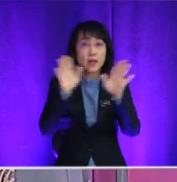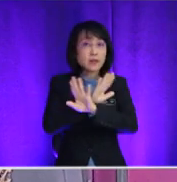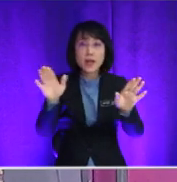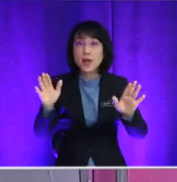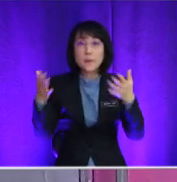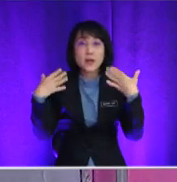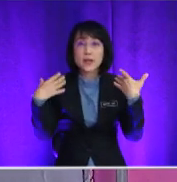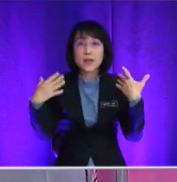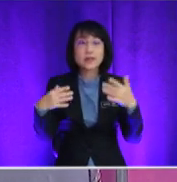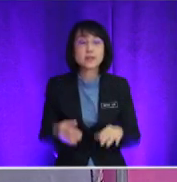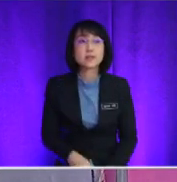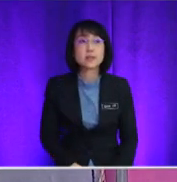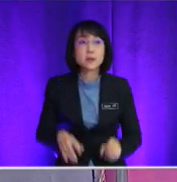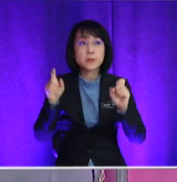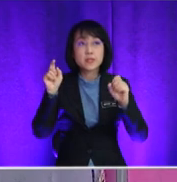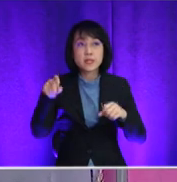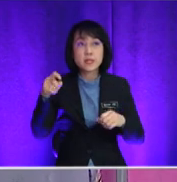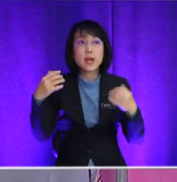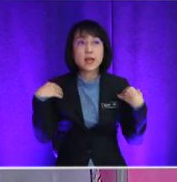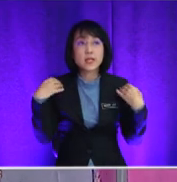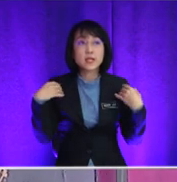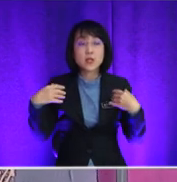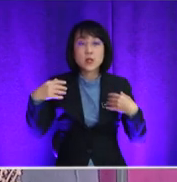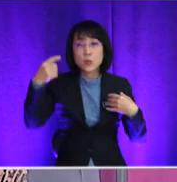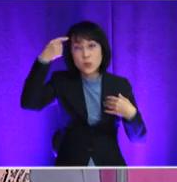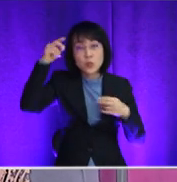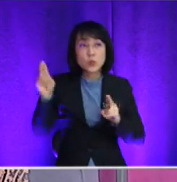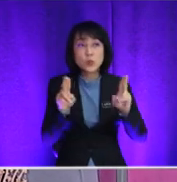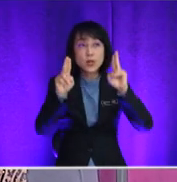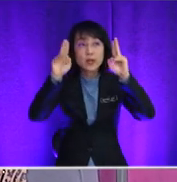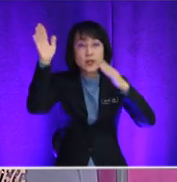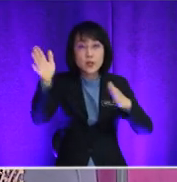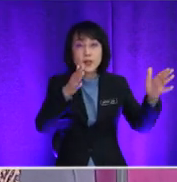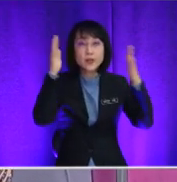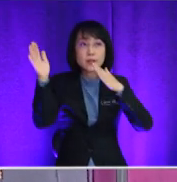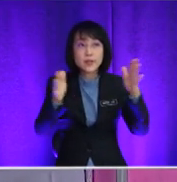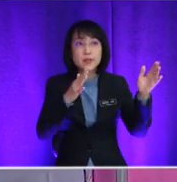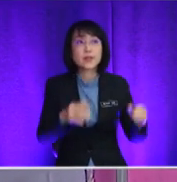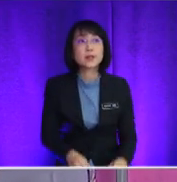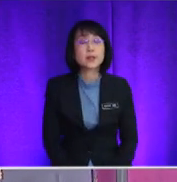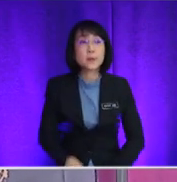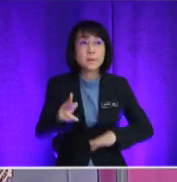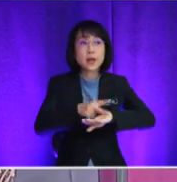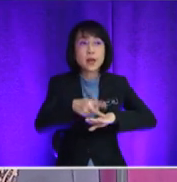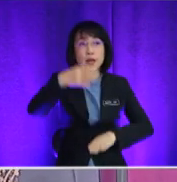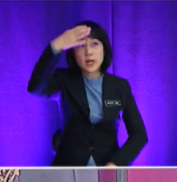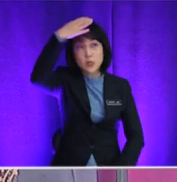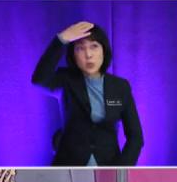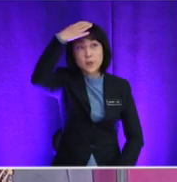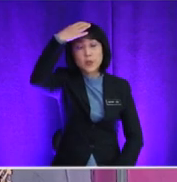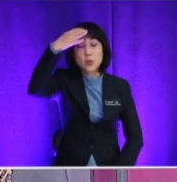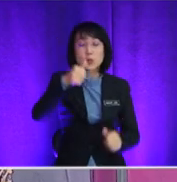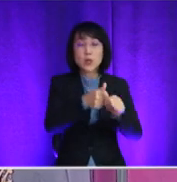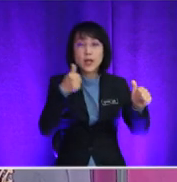jadi karena ada lubang udara dan tujuan topi itu dipakai adalah untuk mengilakan daripada rambut masuk